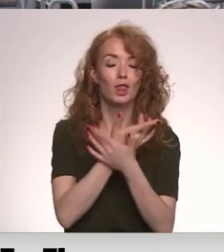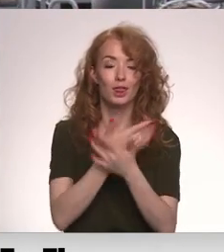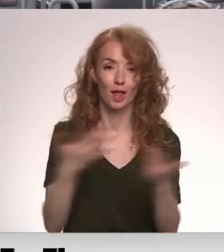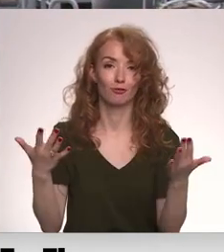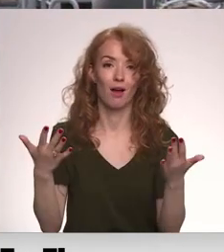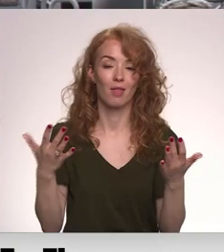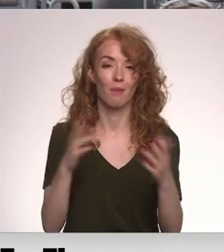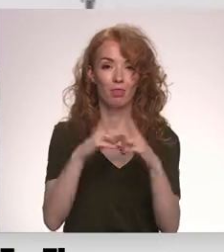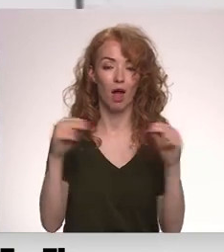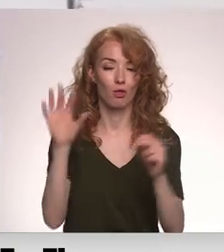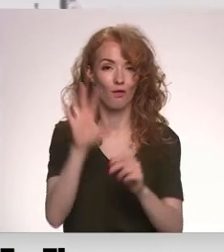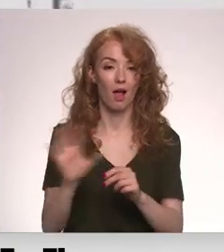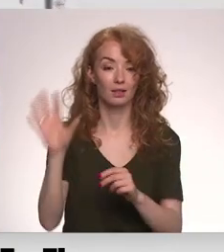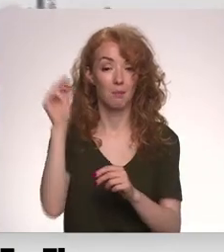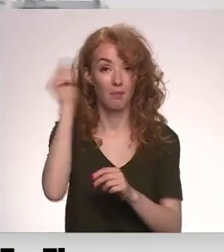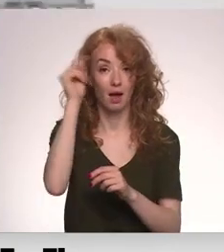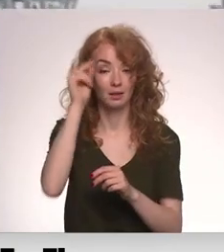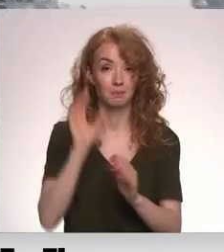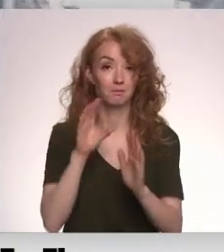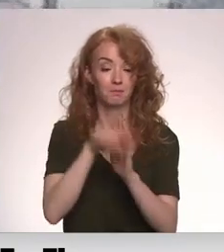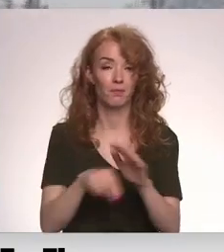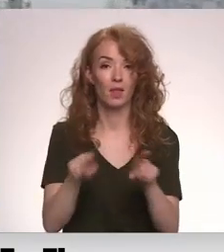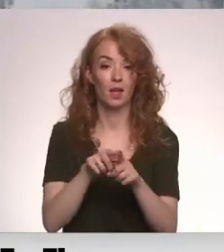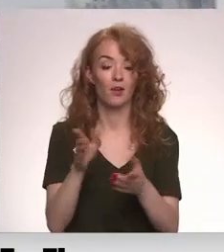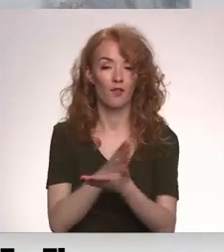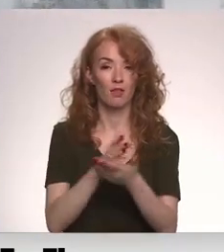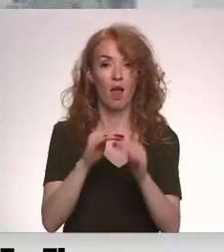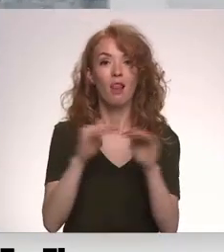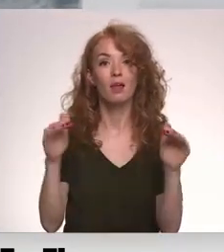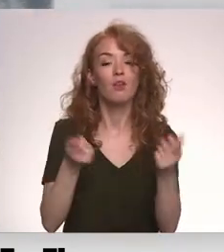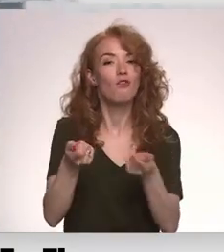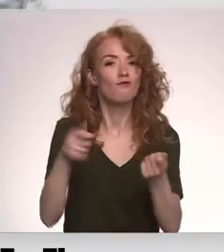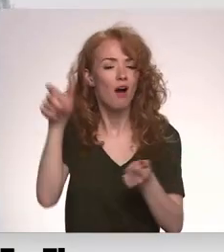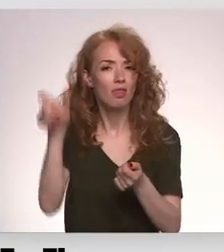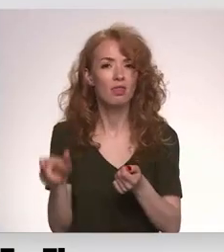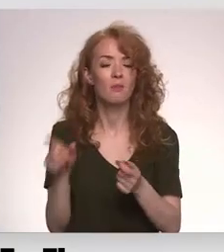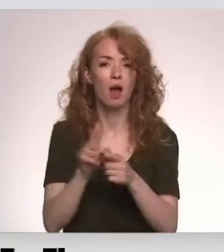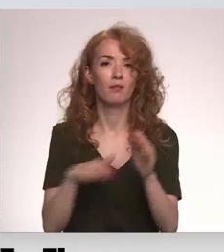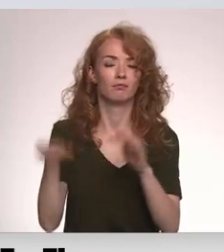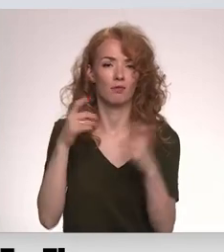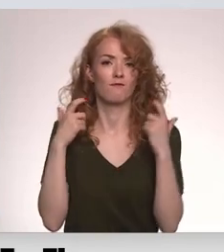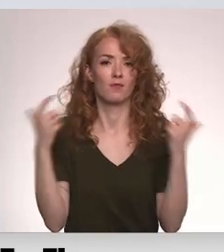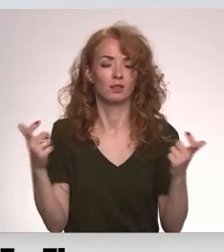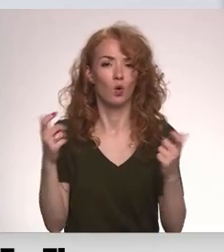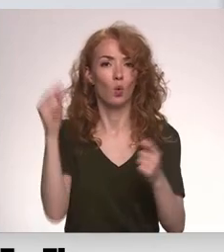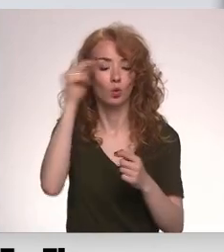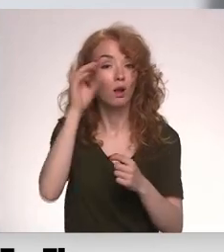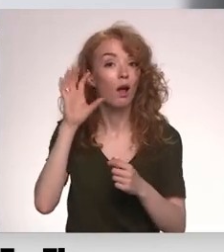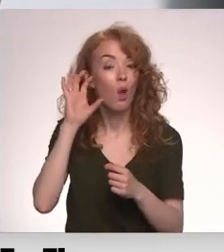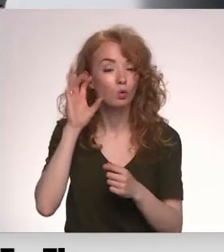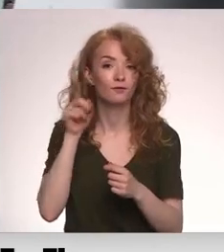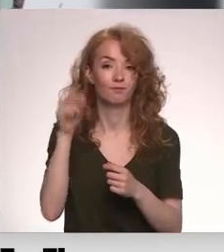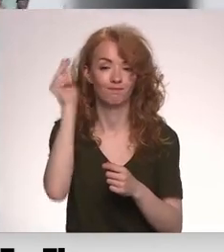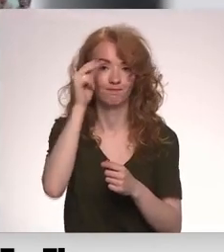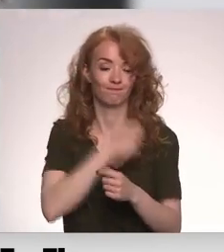dažādām NATO valstīm. Mācībās ir iesaistīti arī vidējā līmeņa vadības un štāba virsnieku kursa klausītāji, kur vēl